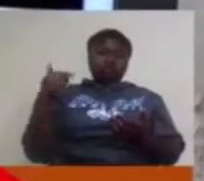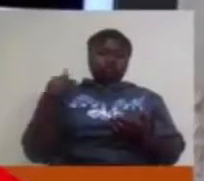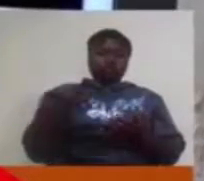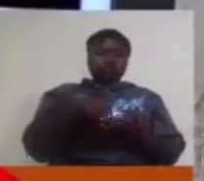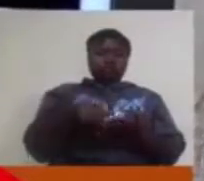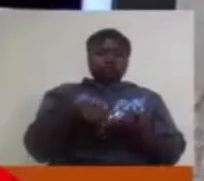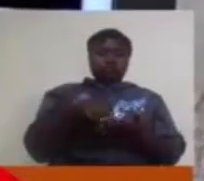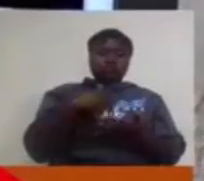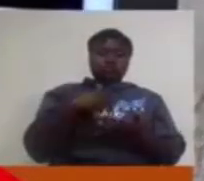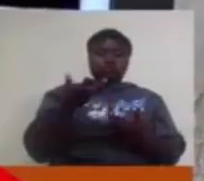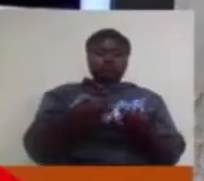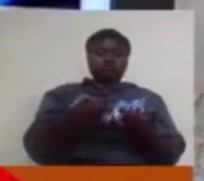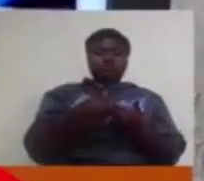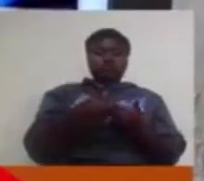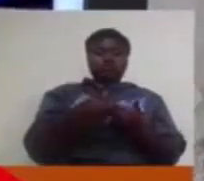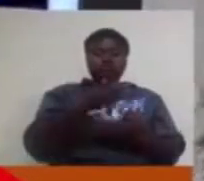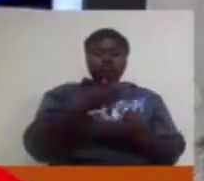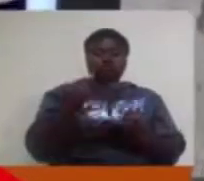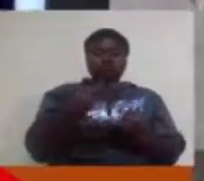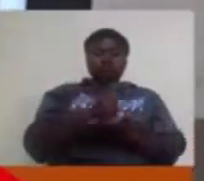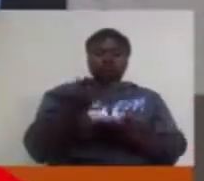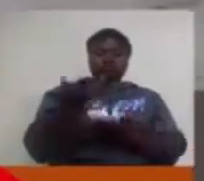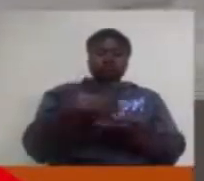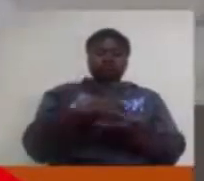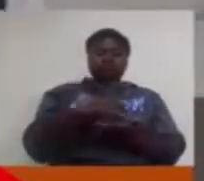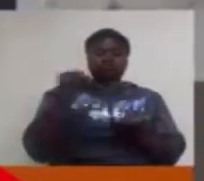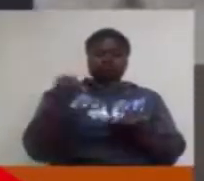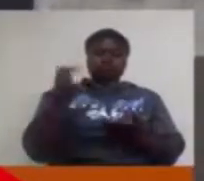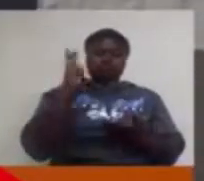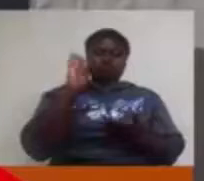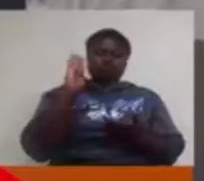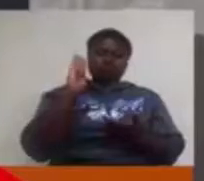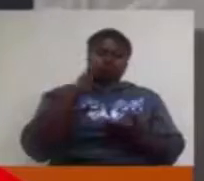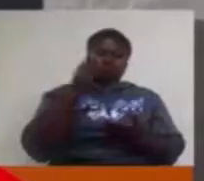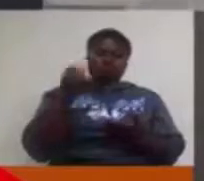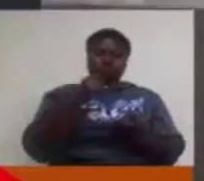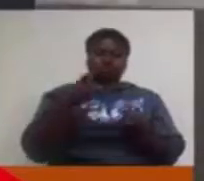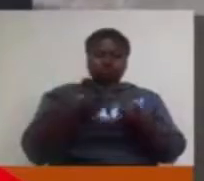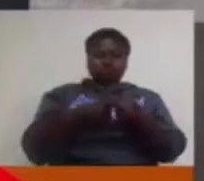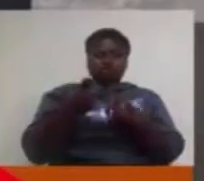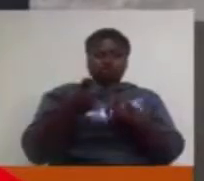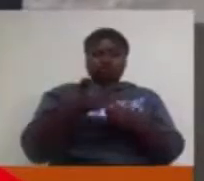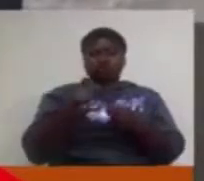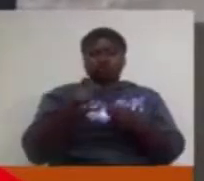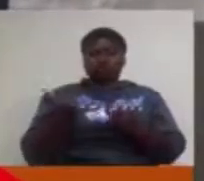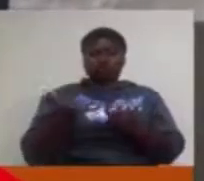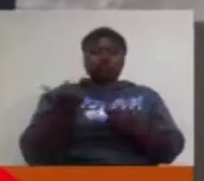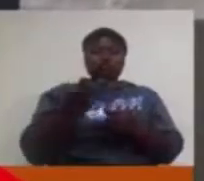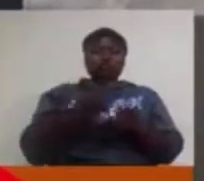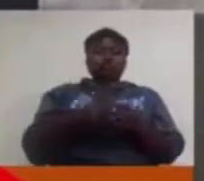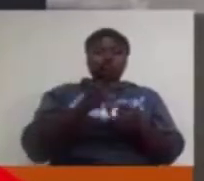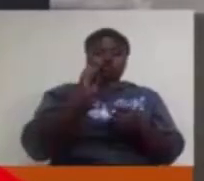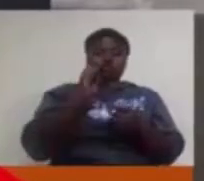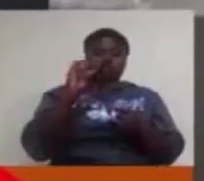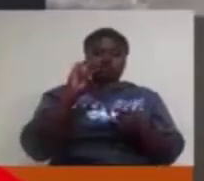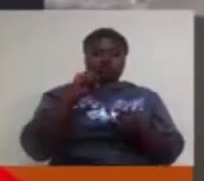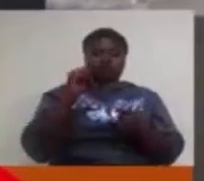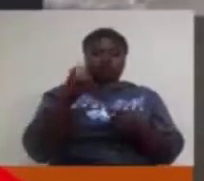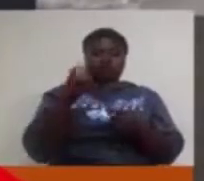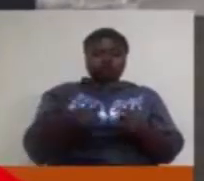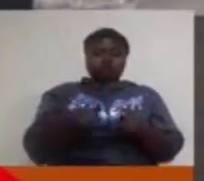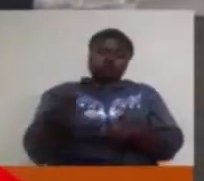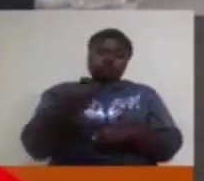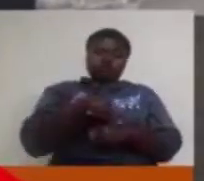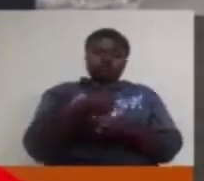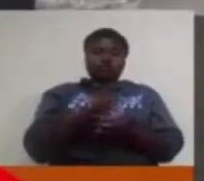received extensive submissions and several decided cases, at least 6 from the side of the defense and 1 from the side of the prosecution, and